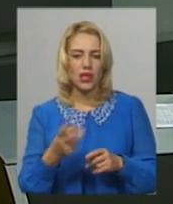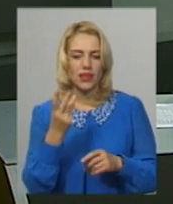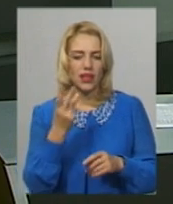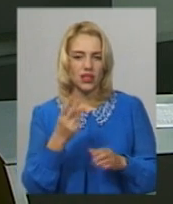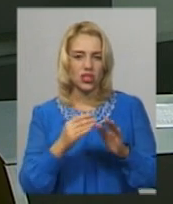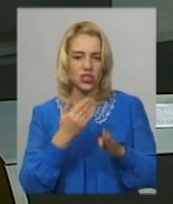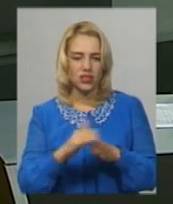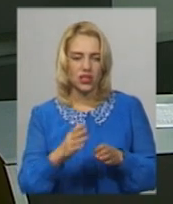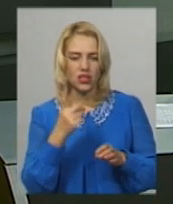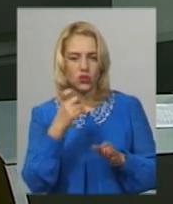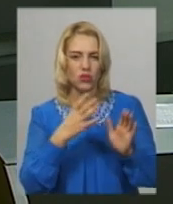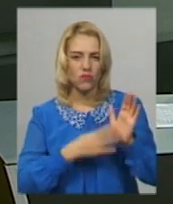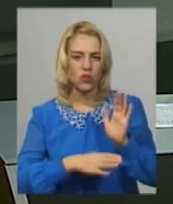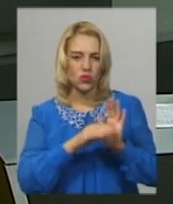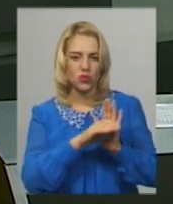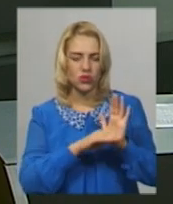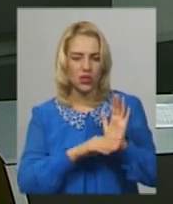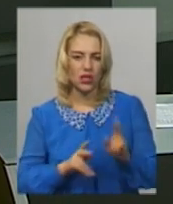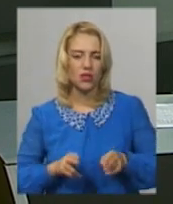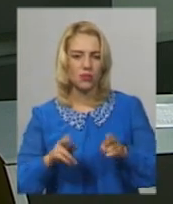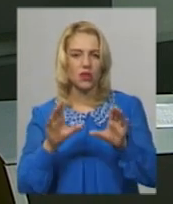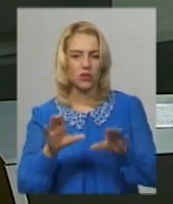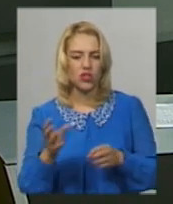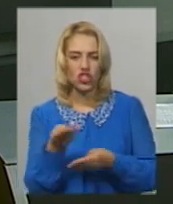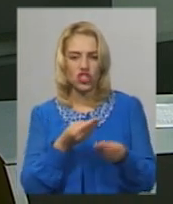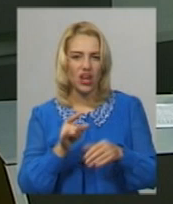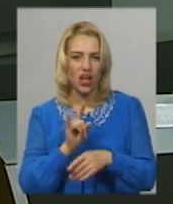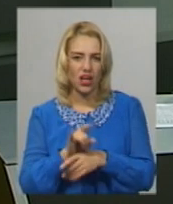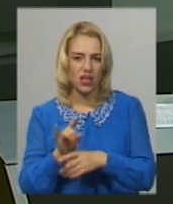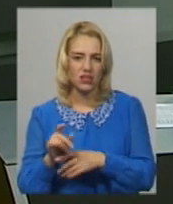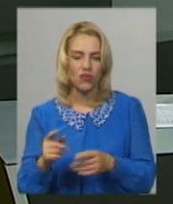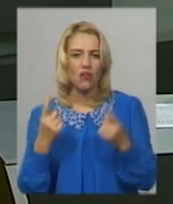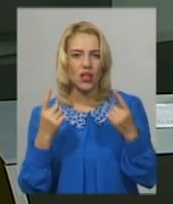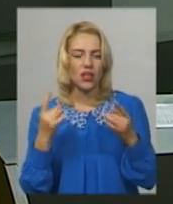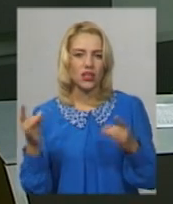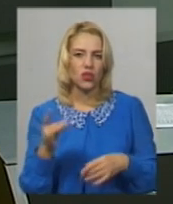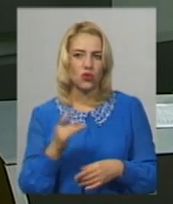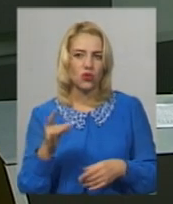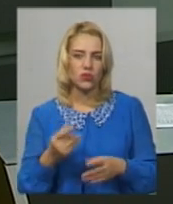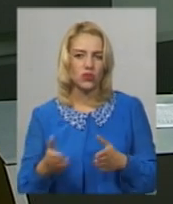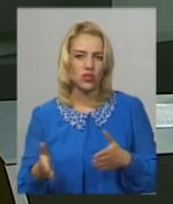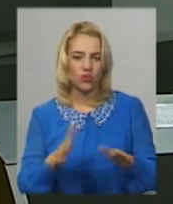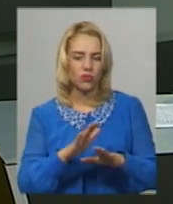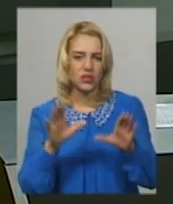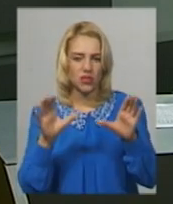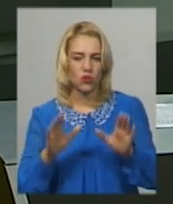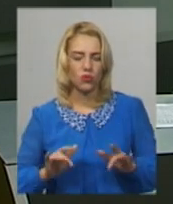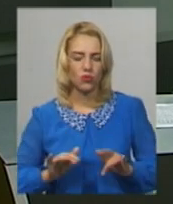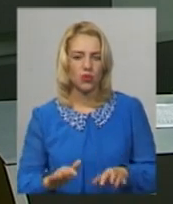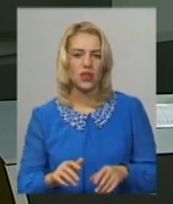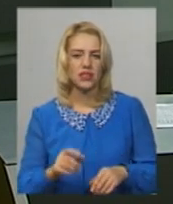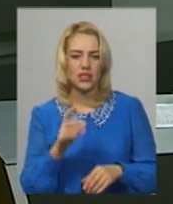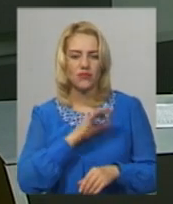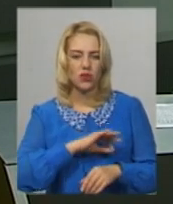3 статті 190 Кримінального кодексу України – шахрайство, вчинене у великих розмірах або шляхом незаконних операцій з